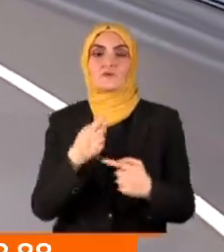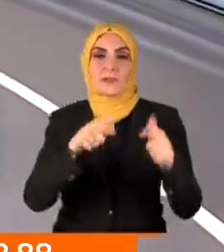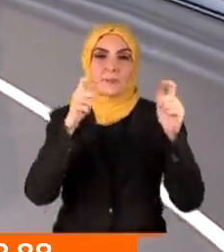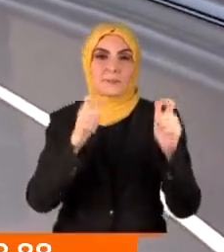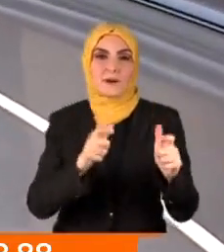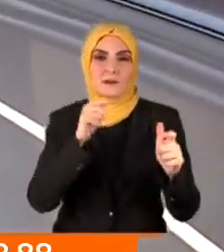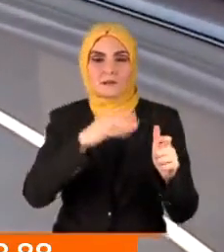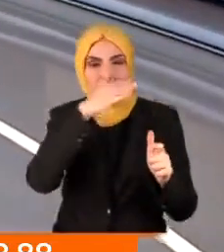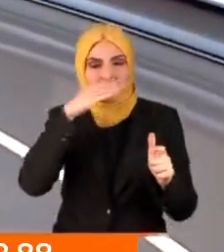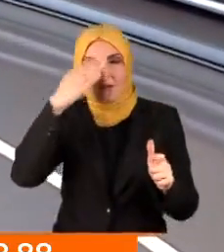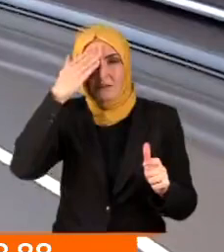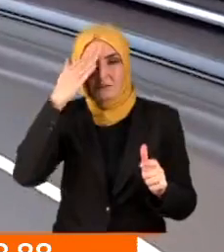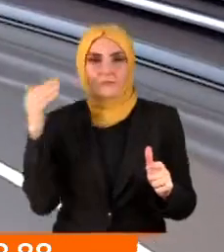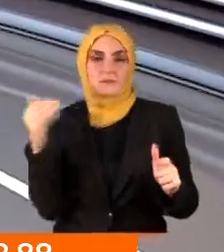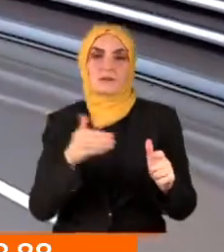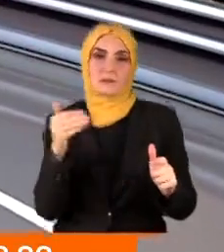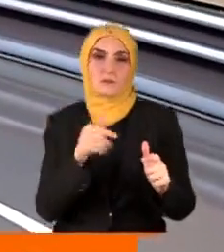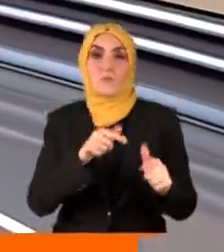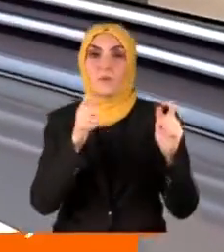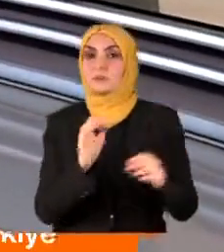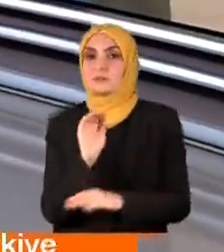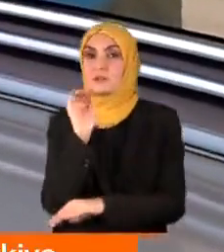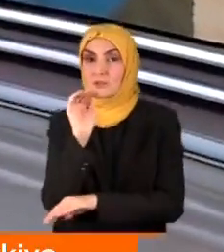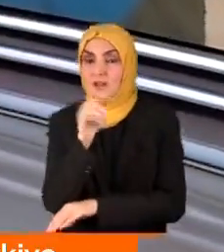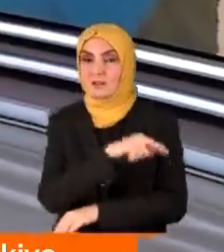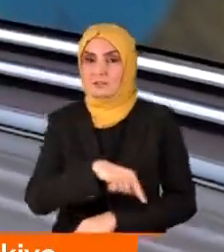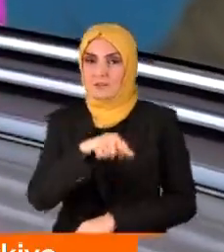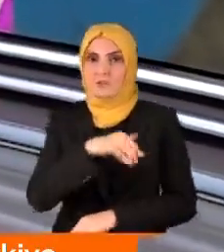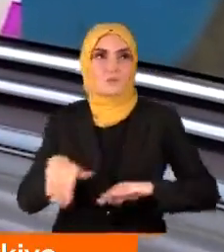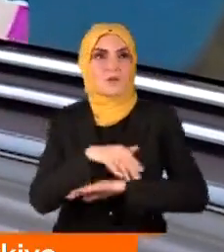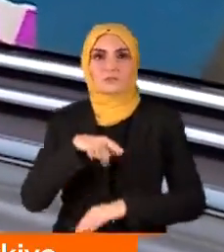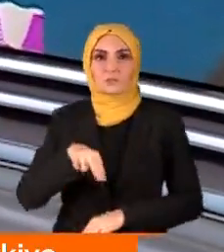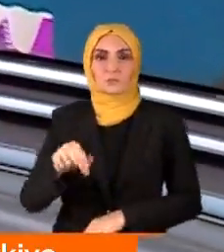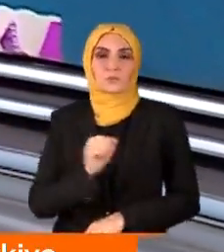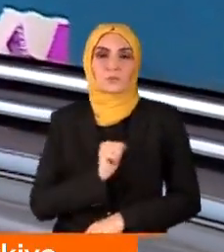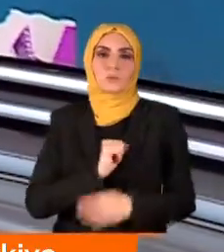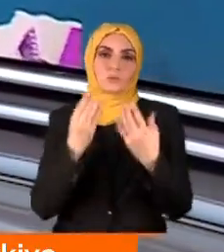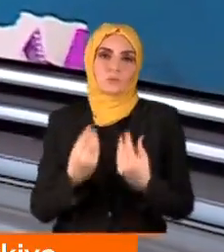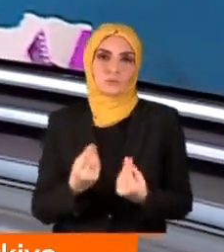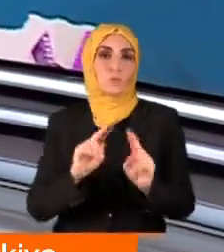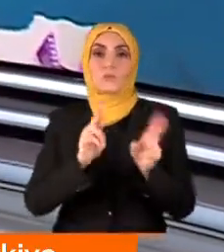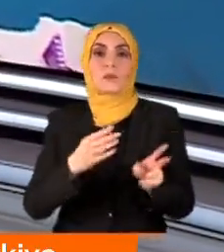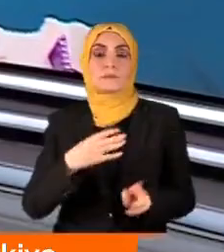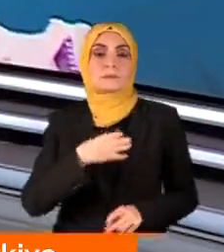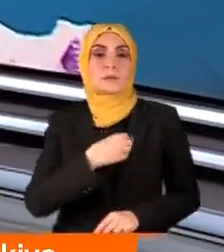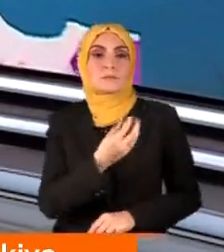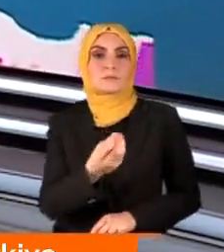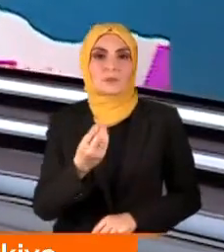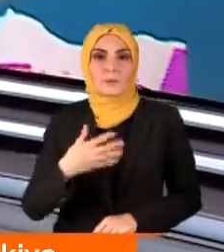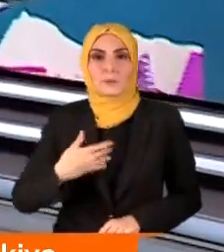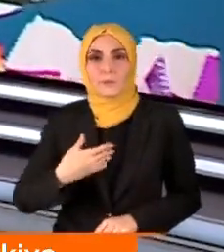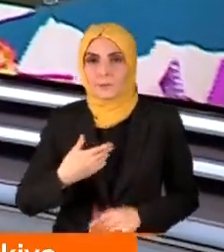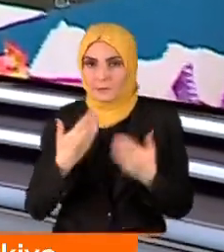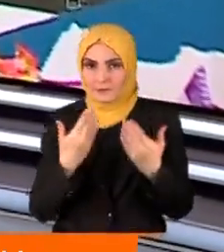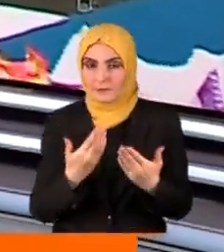bölgede yaşayanlar sokakta yürümeye bile korkar hale gelmiş durumda. Dükkanı olan esnaf da diken üstünde. Üstelik darp iddiaları da